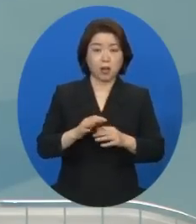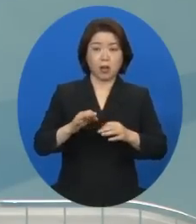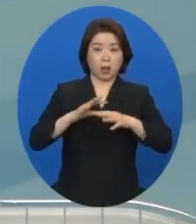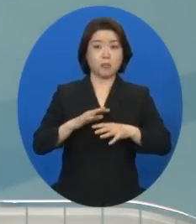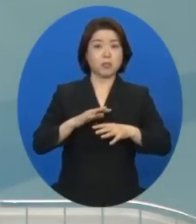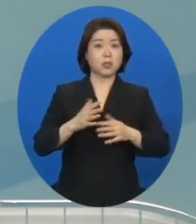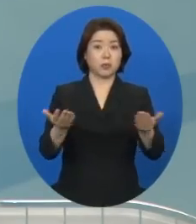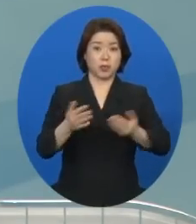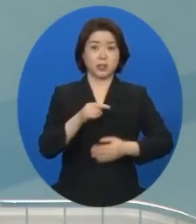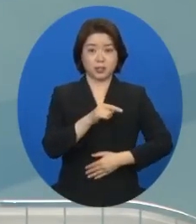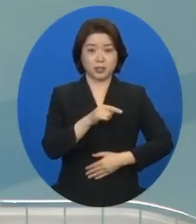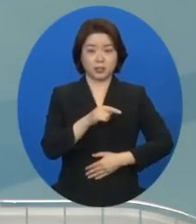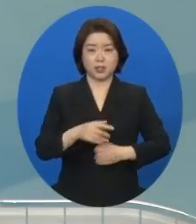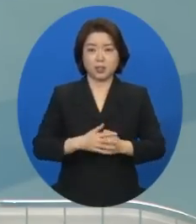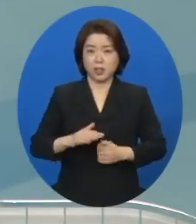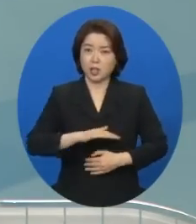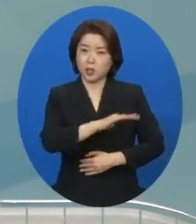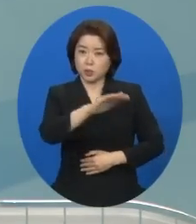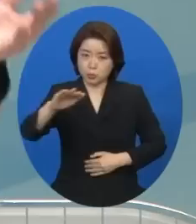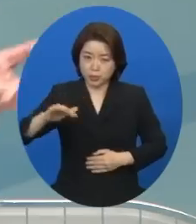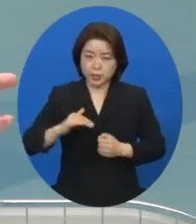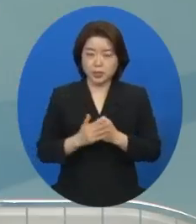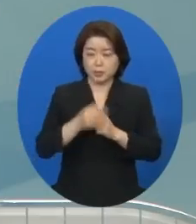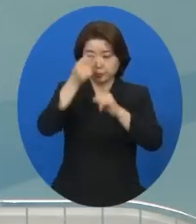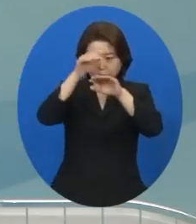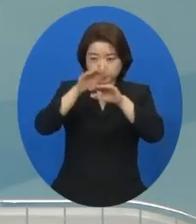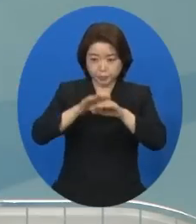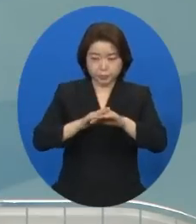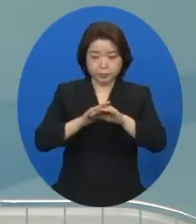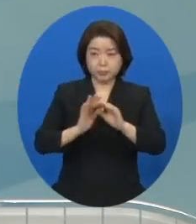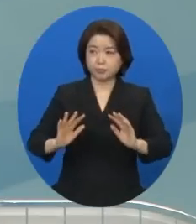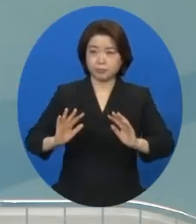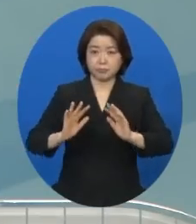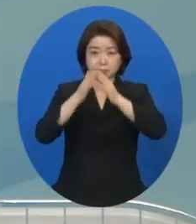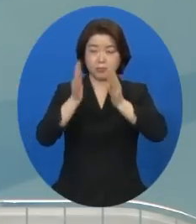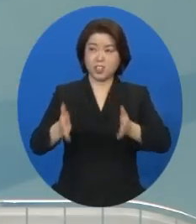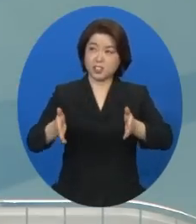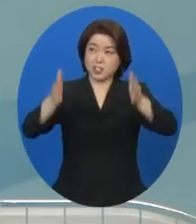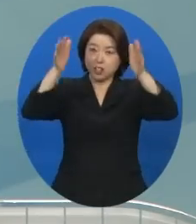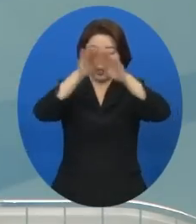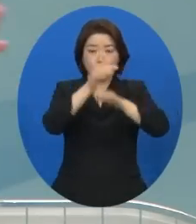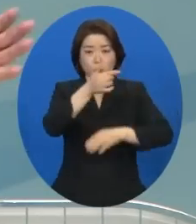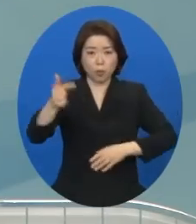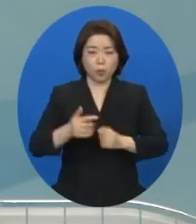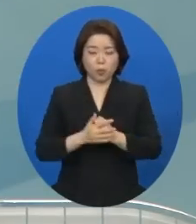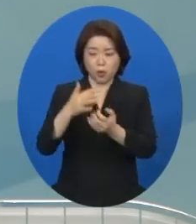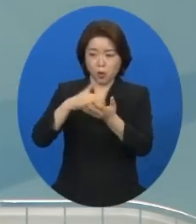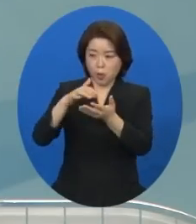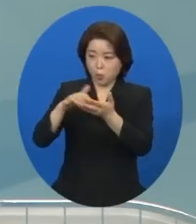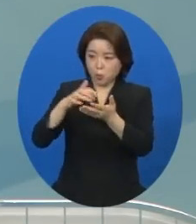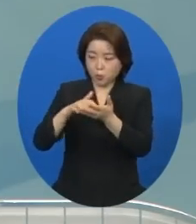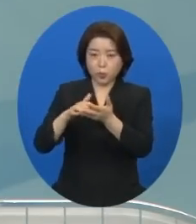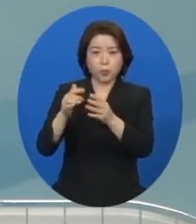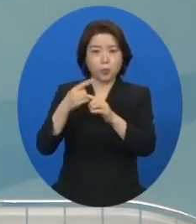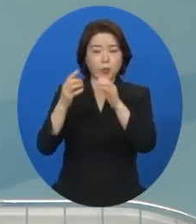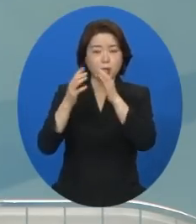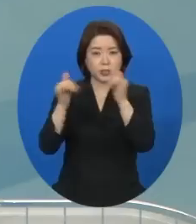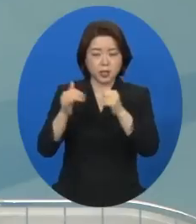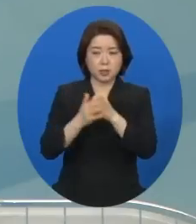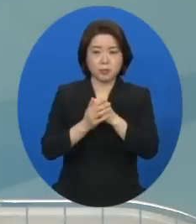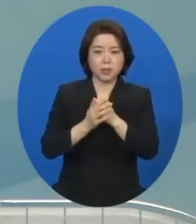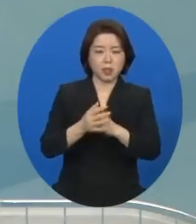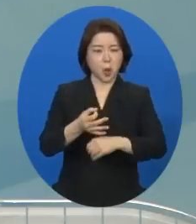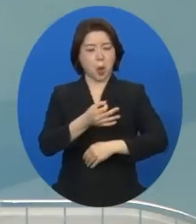놀랄 일입니다. 우리는 예배당 건물이 크고 또 교인들이 다 부유하면 그